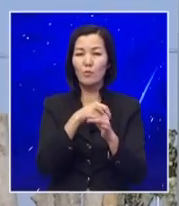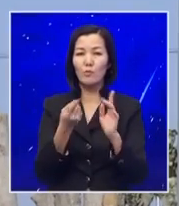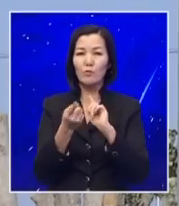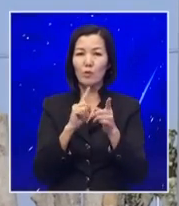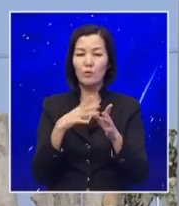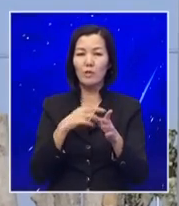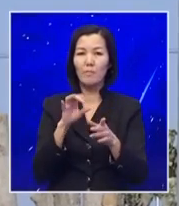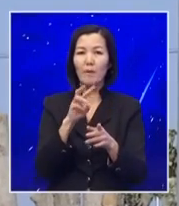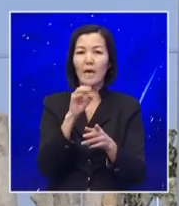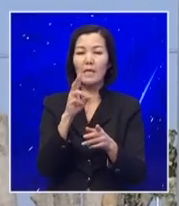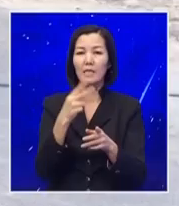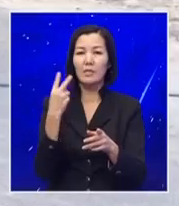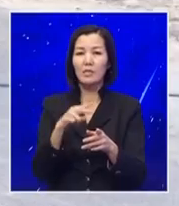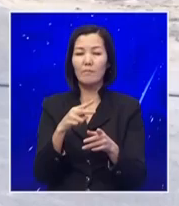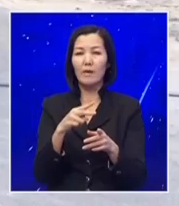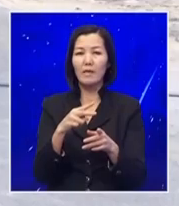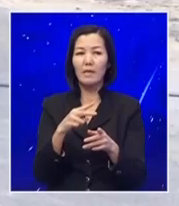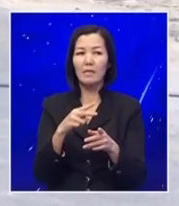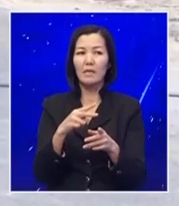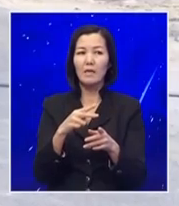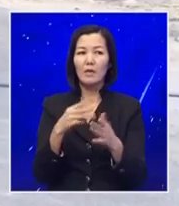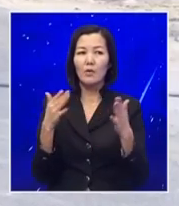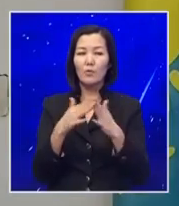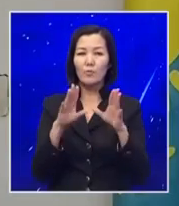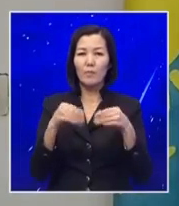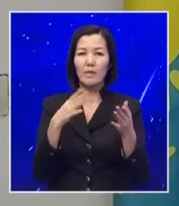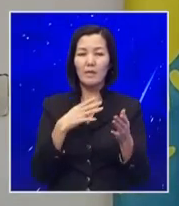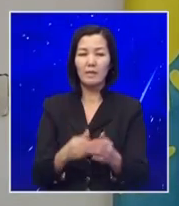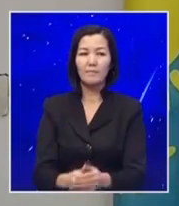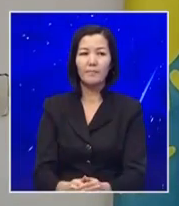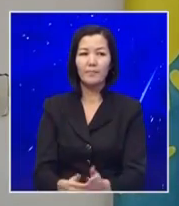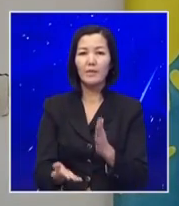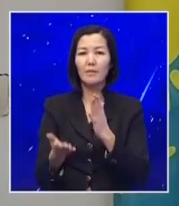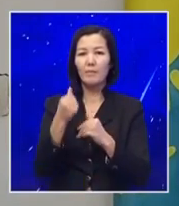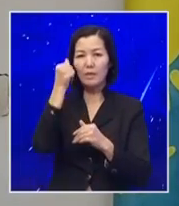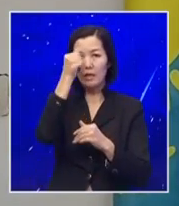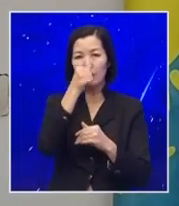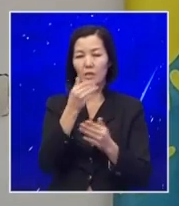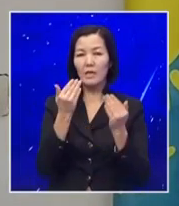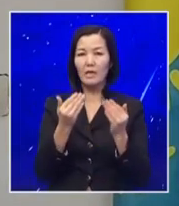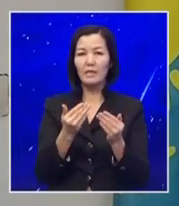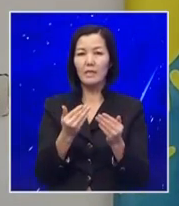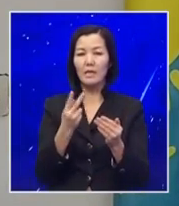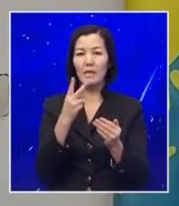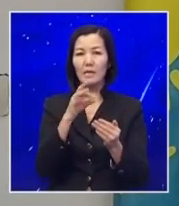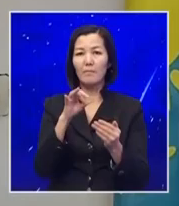ауыстырылып, Бақанаста 20 жалгерлік тұрғын үй қолданысқа берілді. Былтырғы жылға қарағанда биылда көп, мысалы,